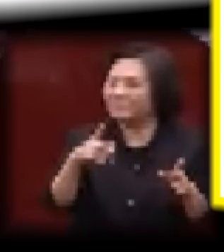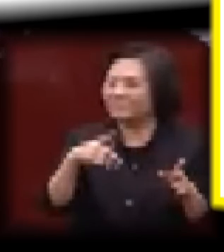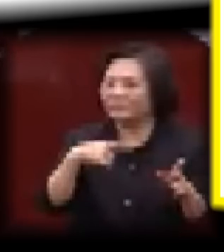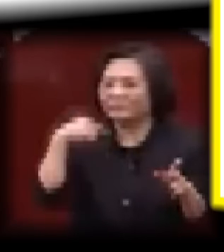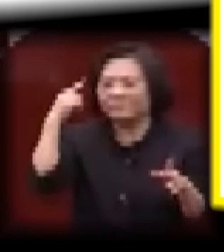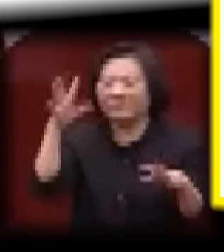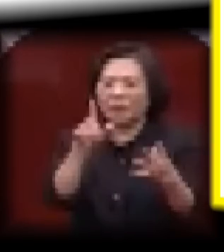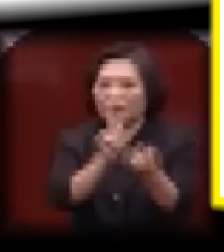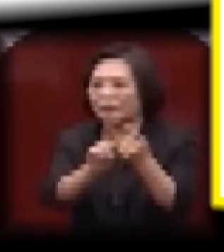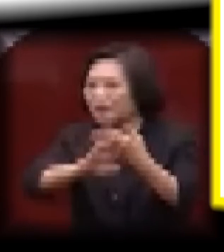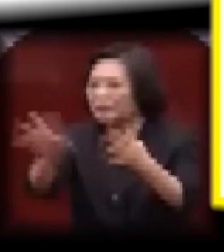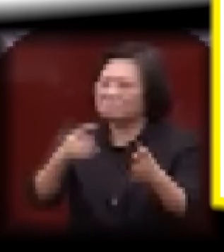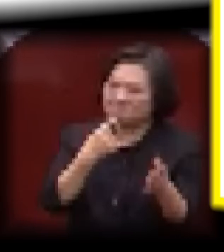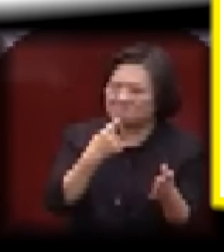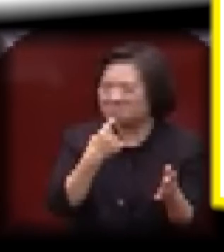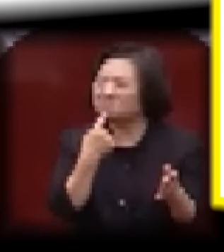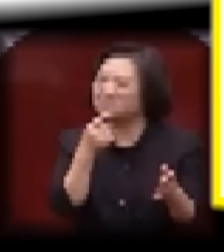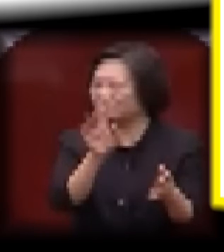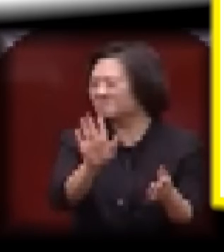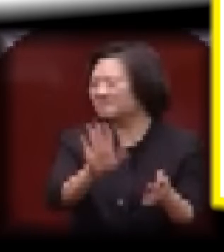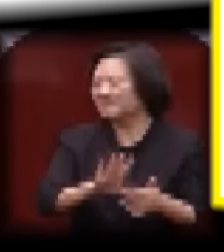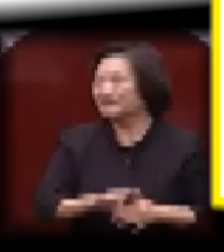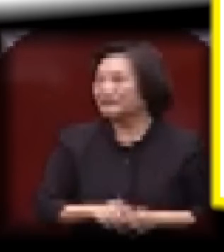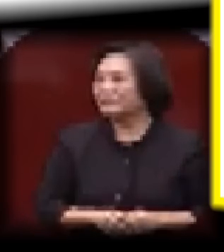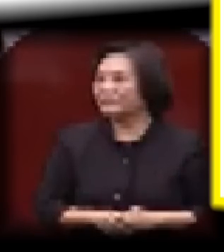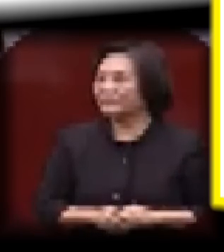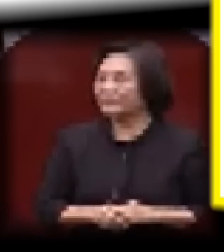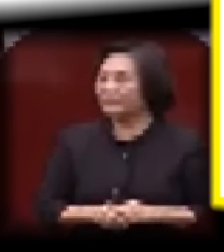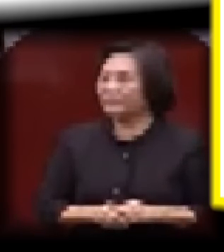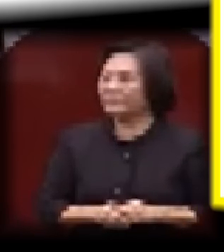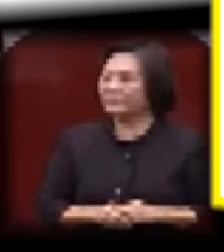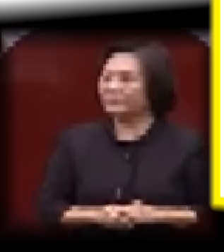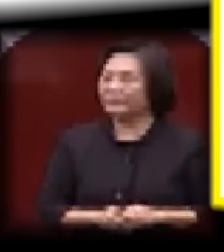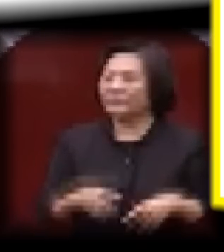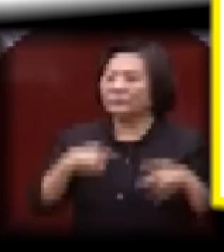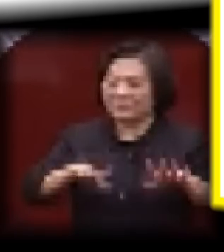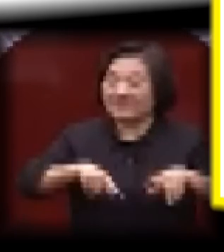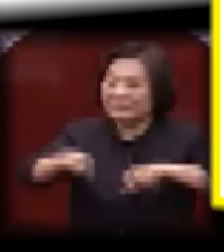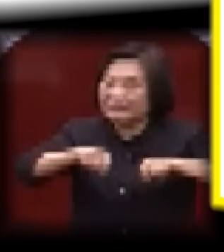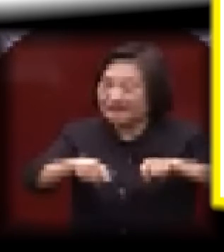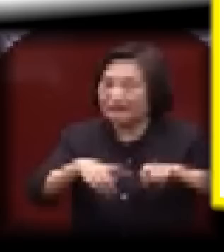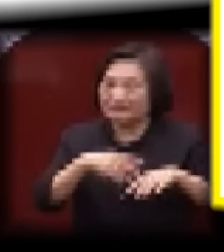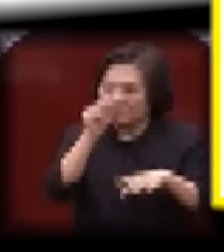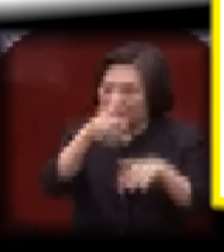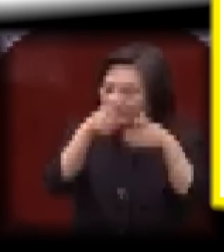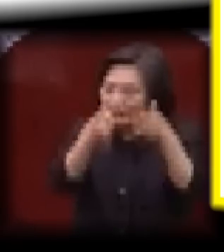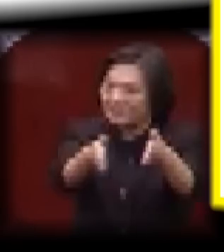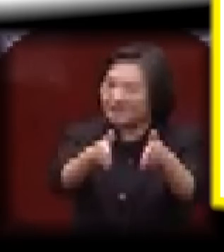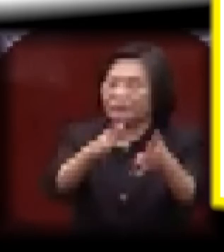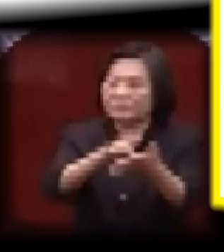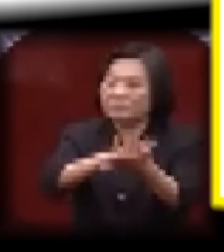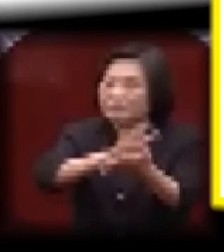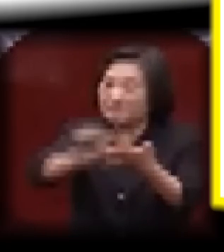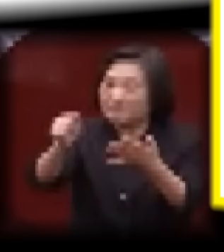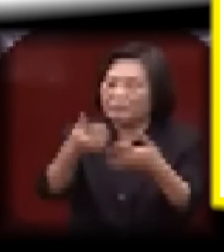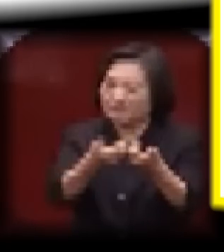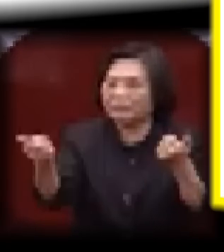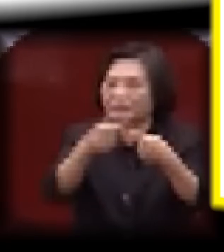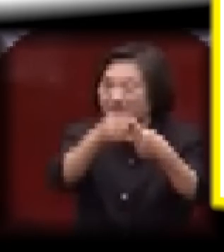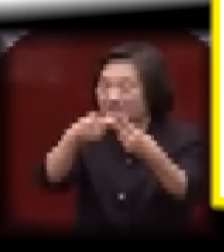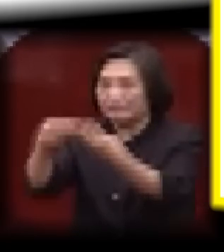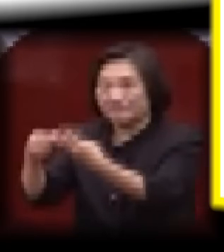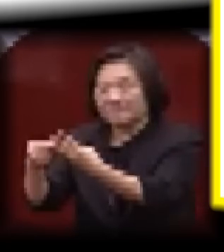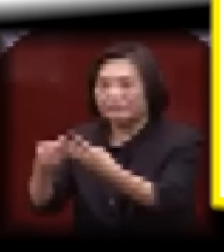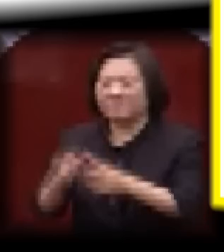到外界的一些质疑。那而且我们当时还特别设定，我们这个标案分三个阶段，就